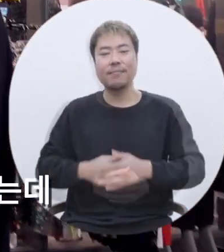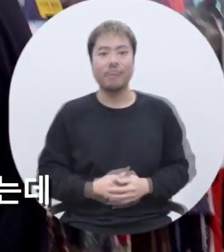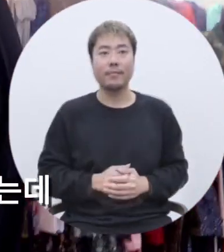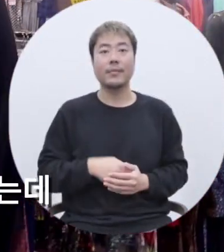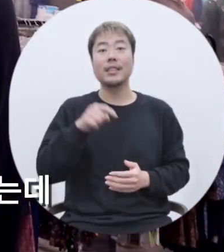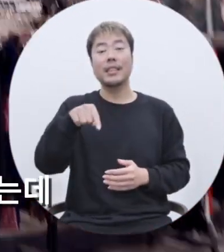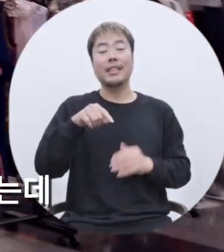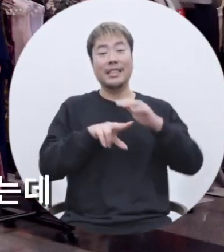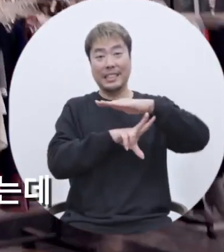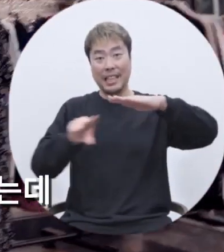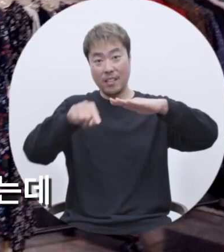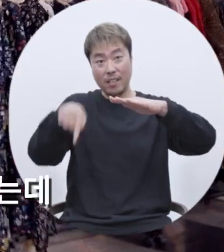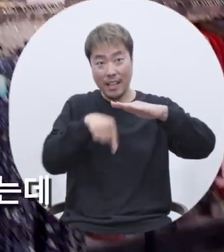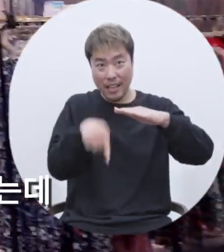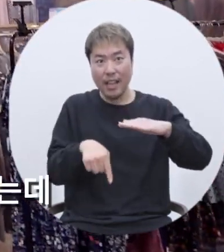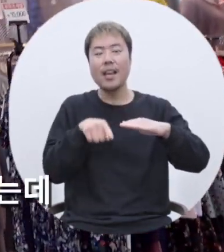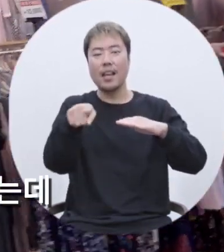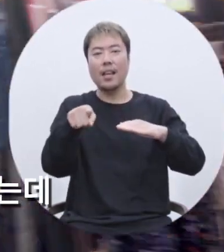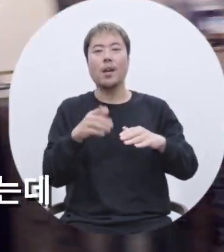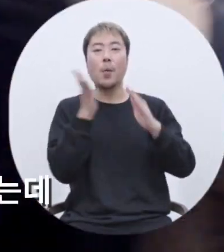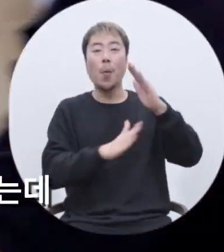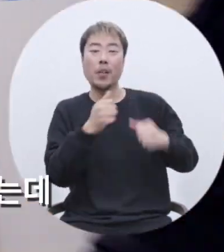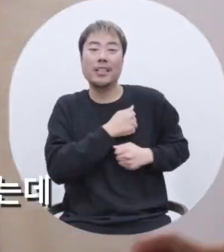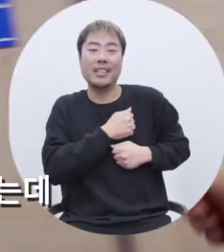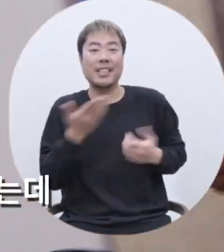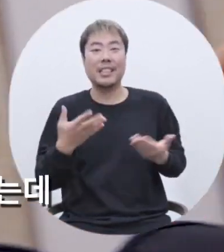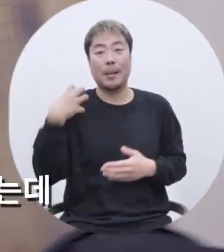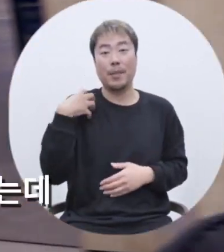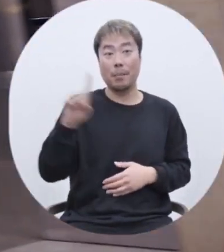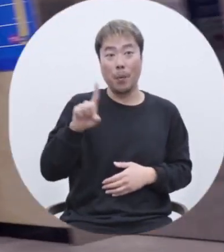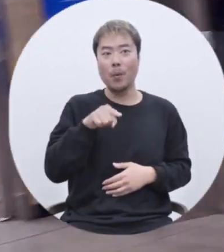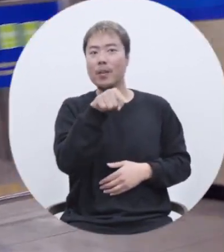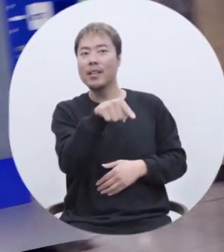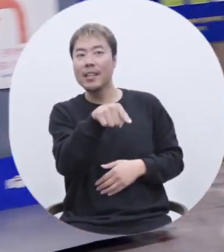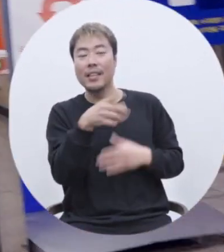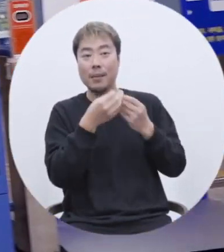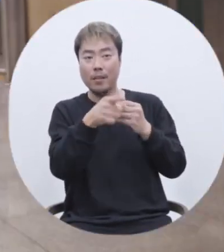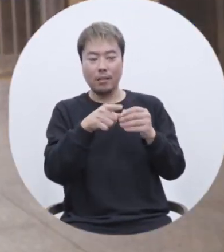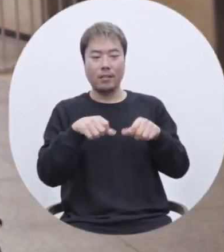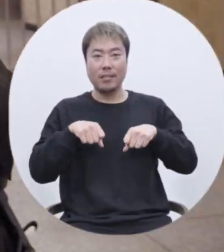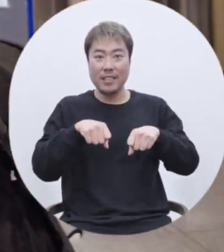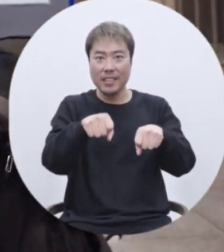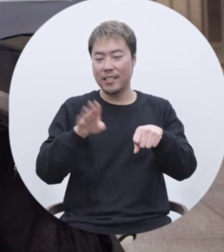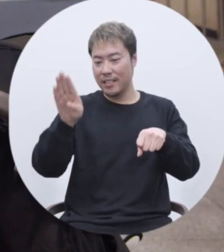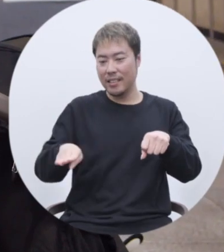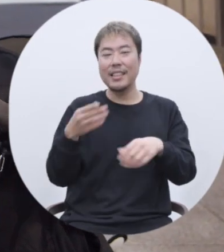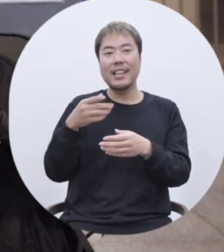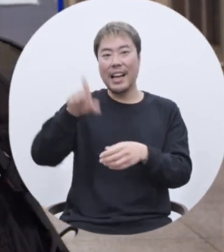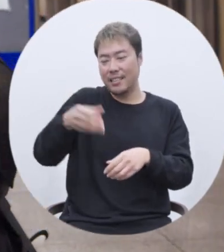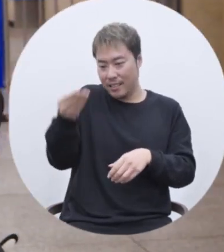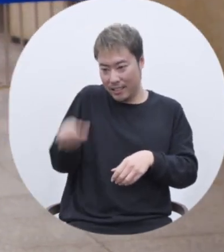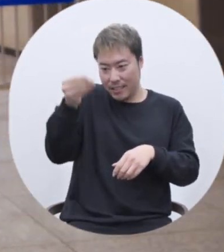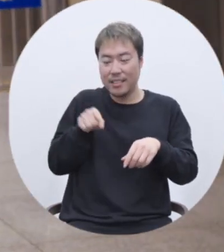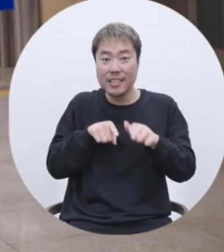지하철 공익이 하는 일이 이제 이런 개찰구에 이제 나오는데 문제 있으면 그런 거 도와드리고,